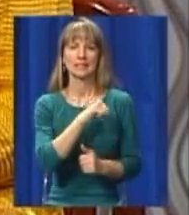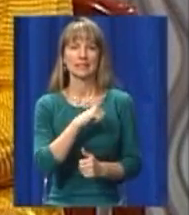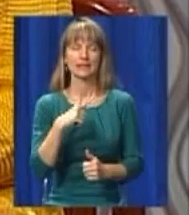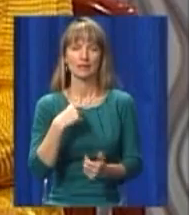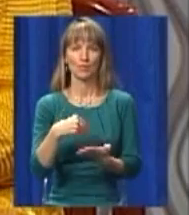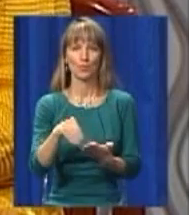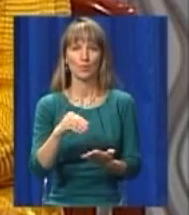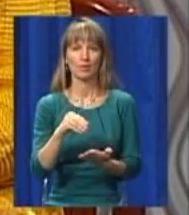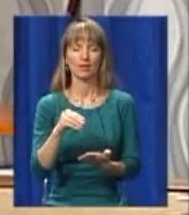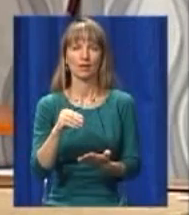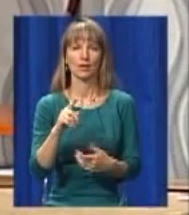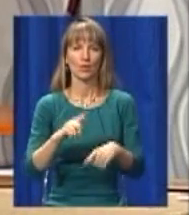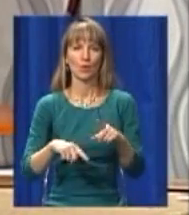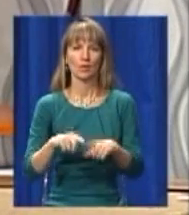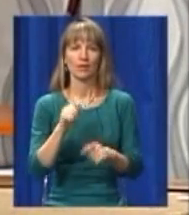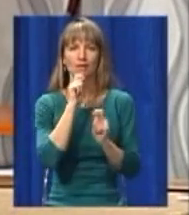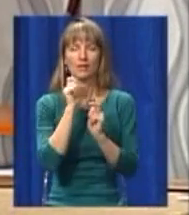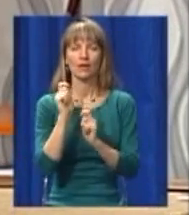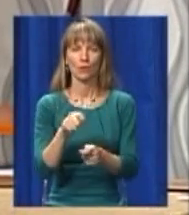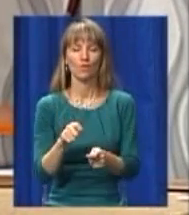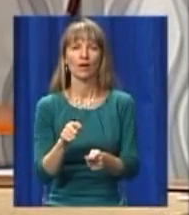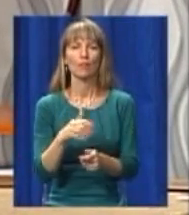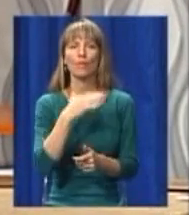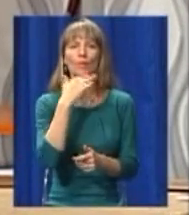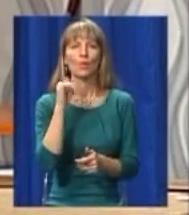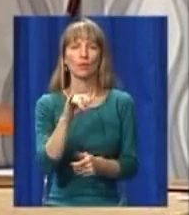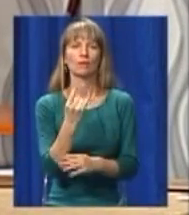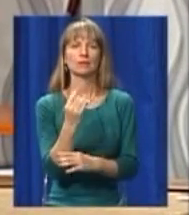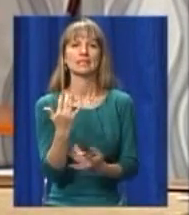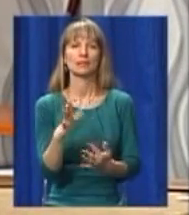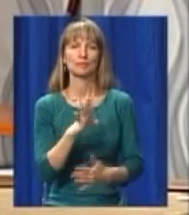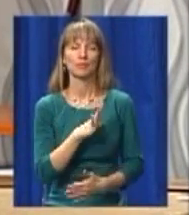батьків купувати собі ці? Дарували. Дарували. Як багато в тебе було ляльок?